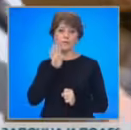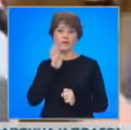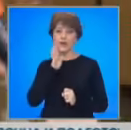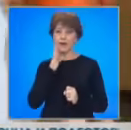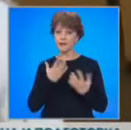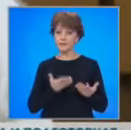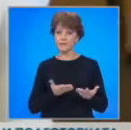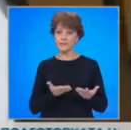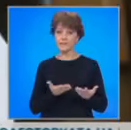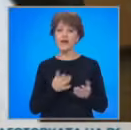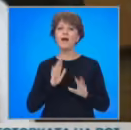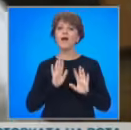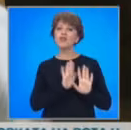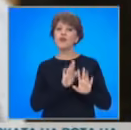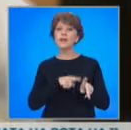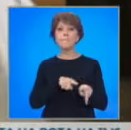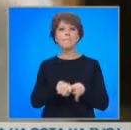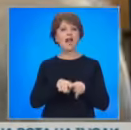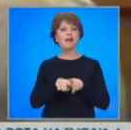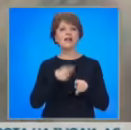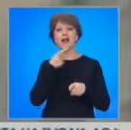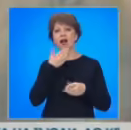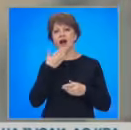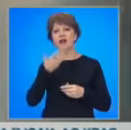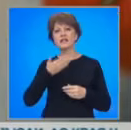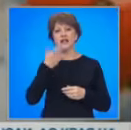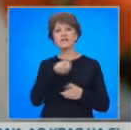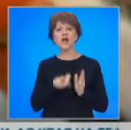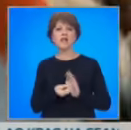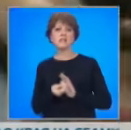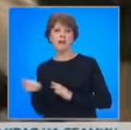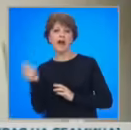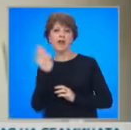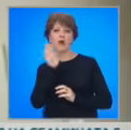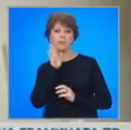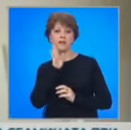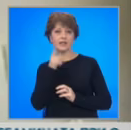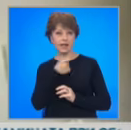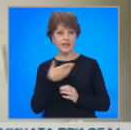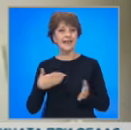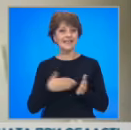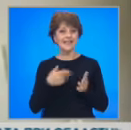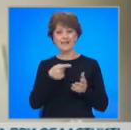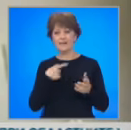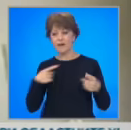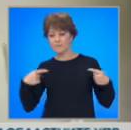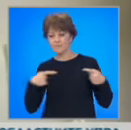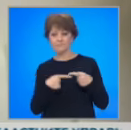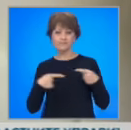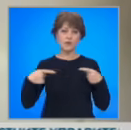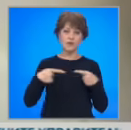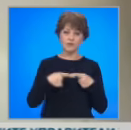Твоите приятели разказват, че от страх от баща си си избягал. Заради това противоречие съда